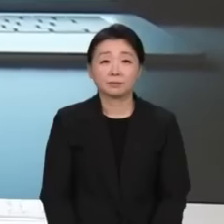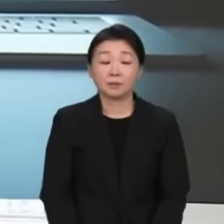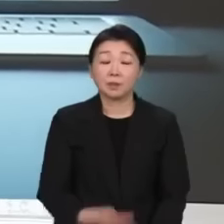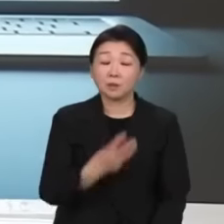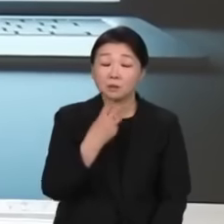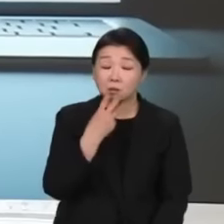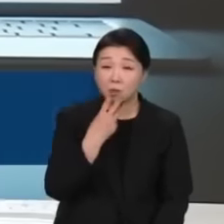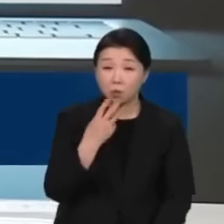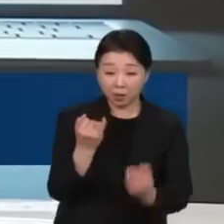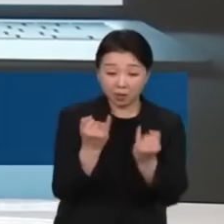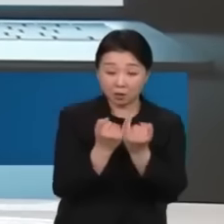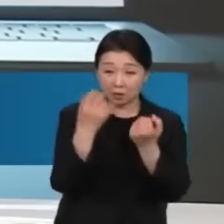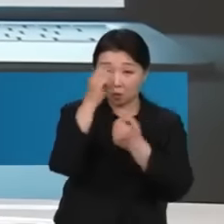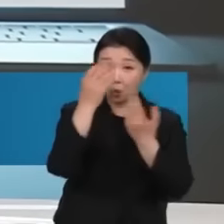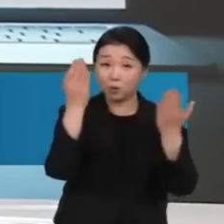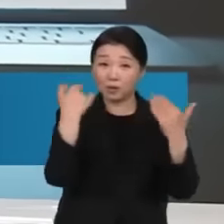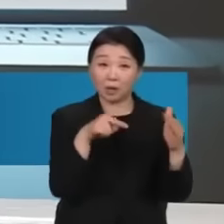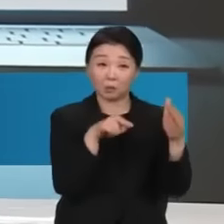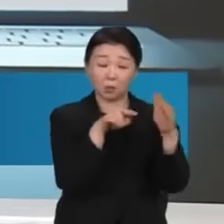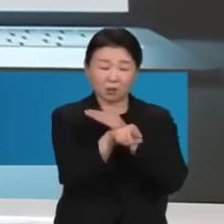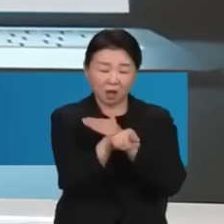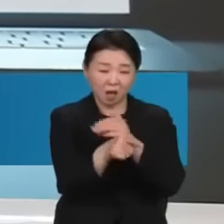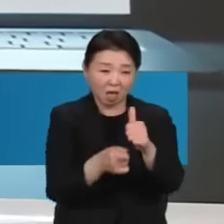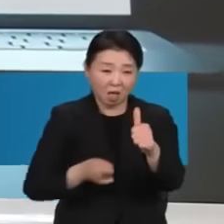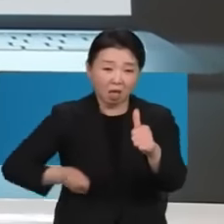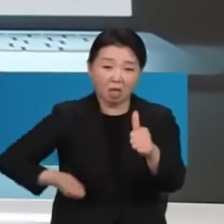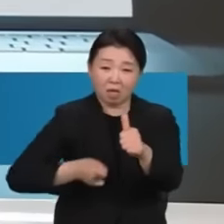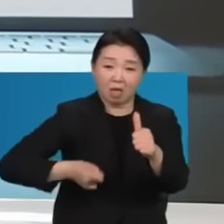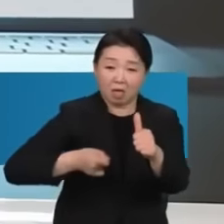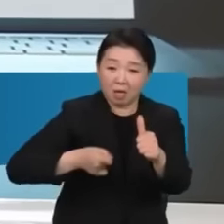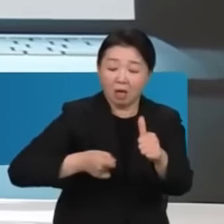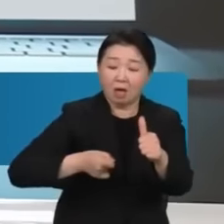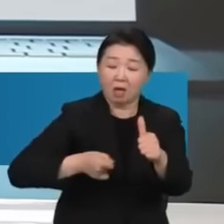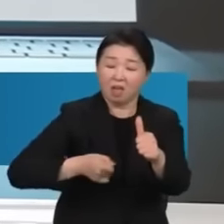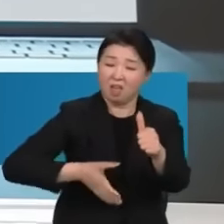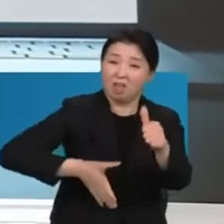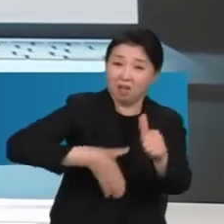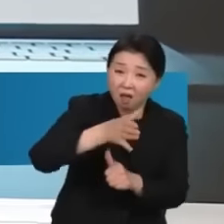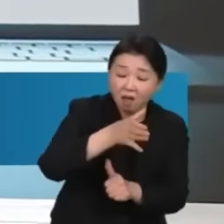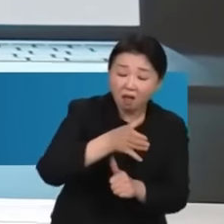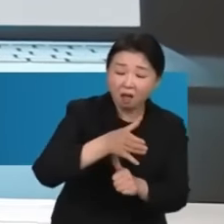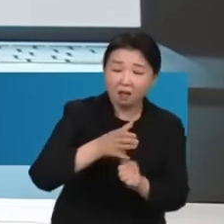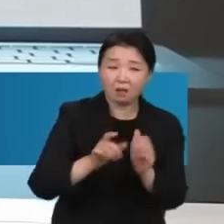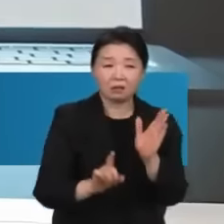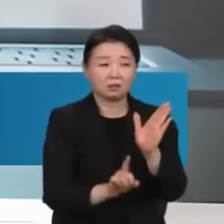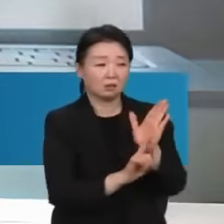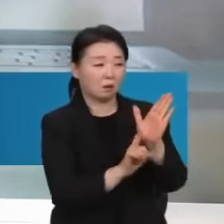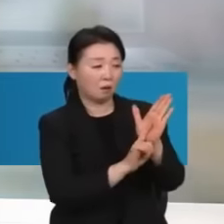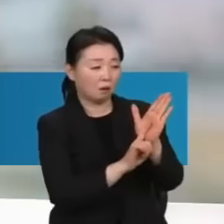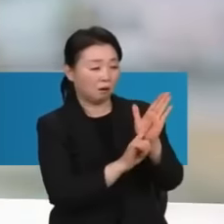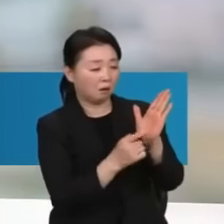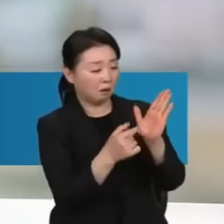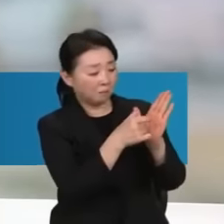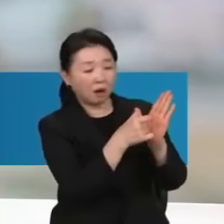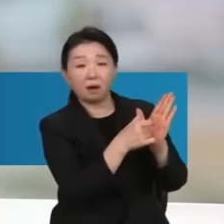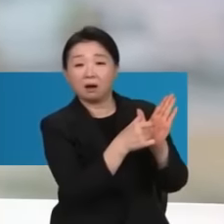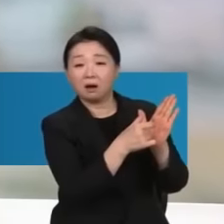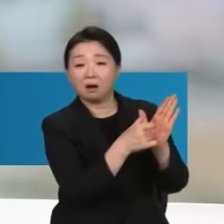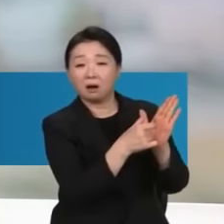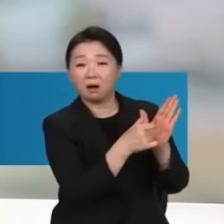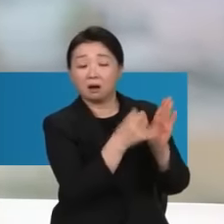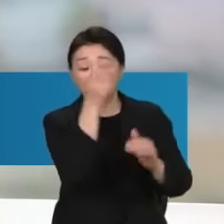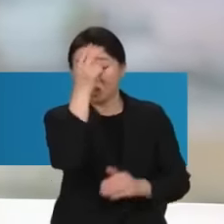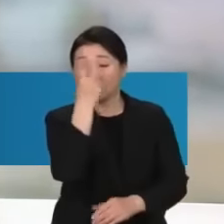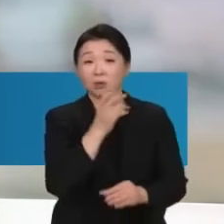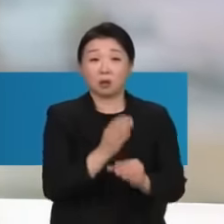서울의 한 여자 고등학교를 찾아가 흉기 난동을 벌이겠다는 예고글이 온라인에 잇따라 올라와서 경찰이 수사에 나섰습니다.